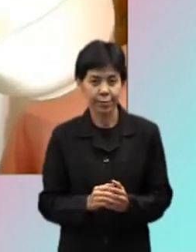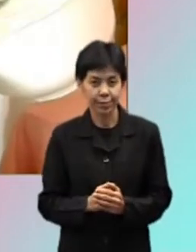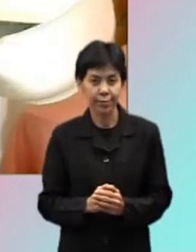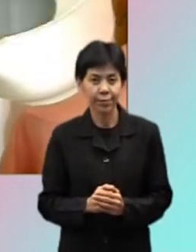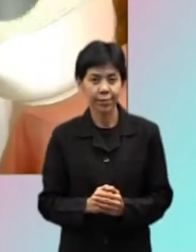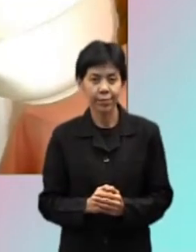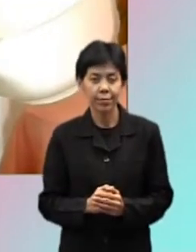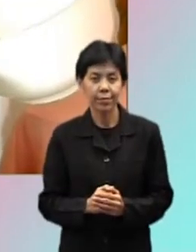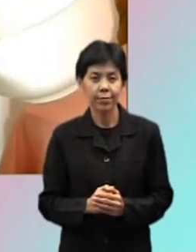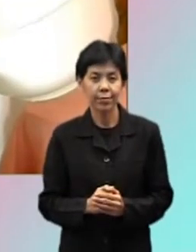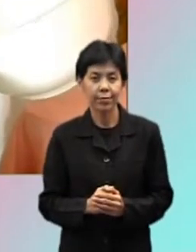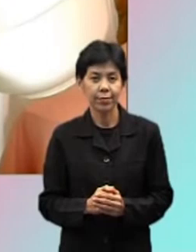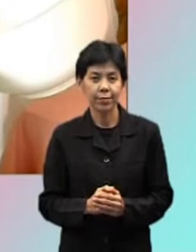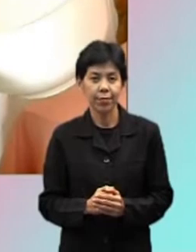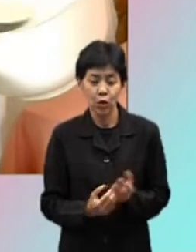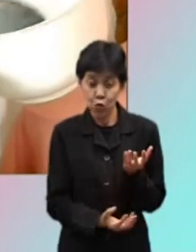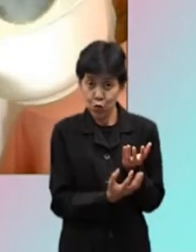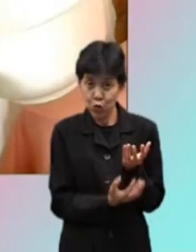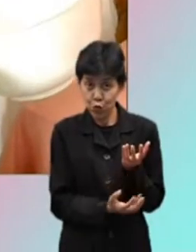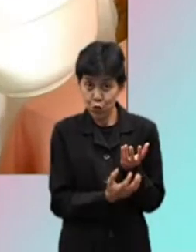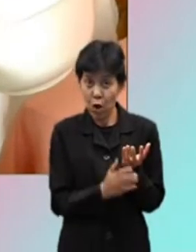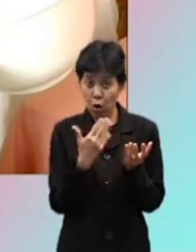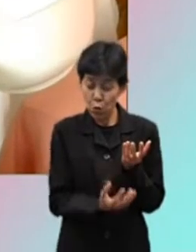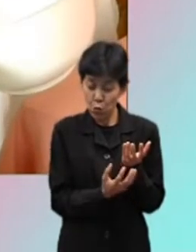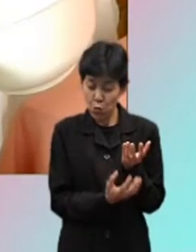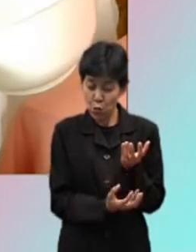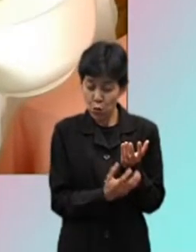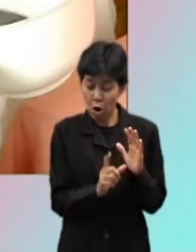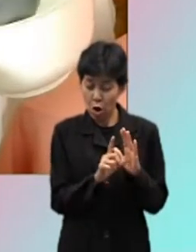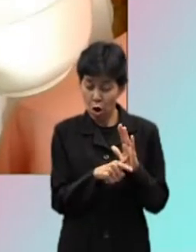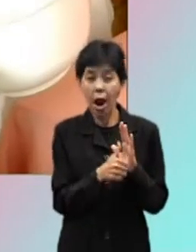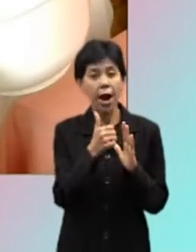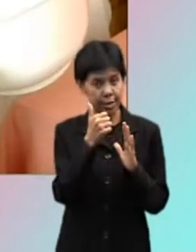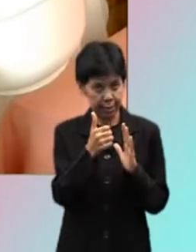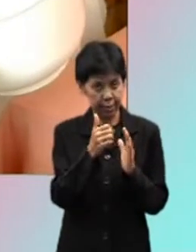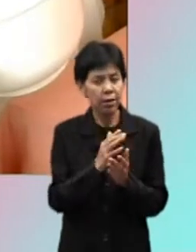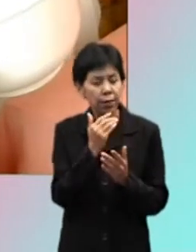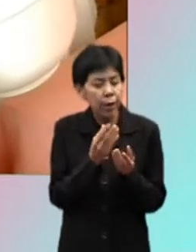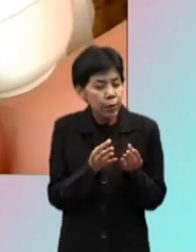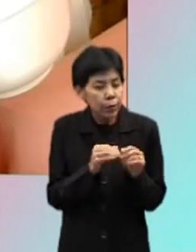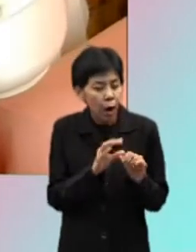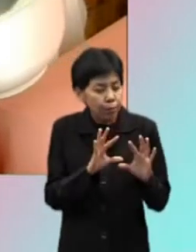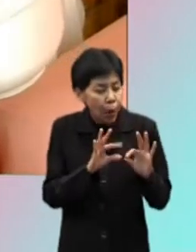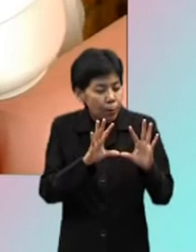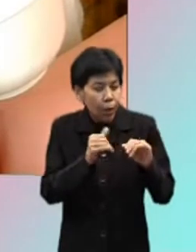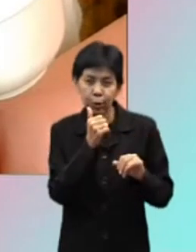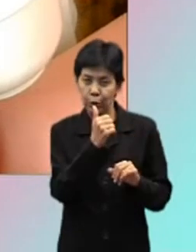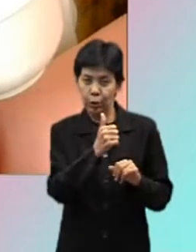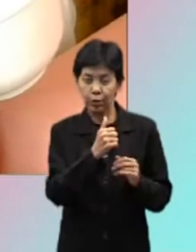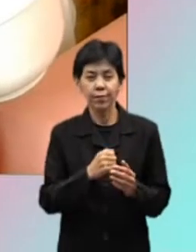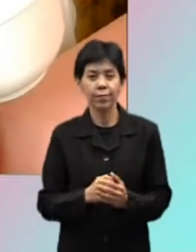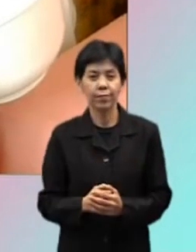ต้มก่อนนะคะยิ่งต้มนานยิ่งดีนะคะ เพราะว่าความเข้มข้นของนมจะมีเยอะ